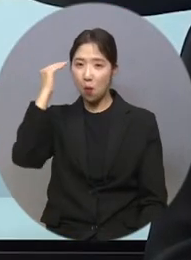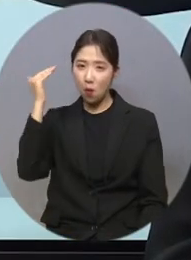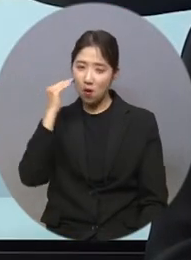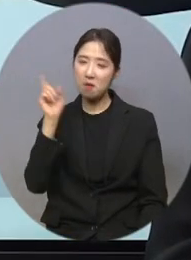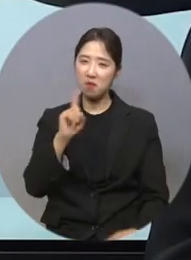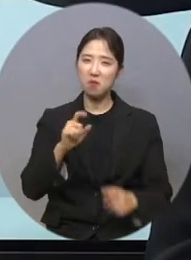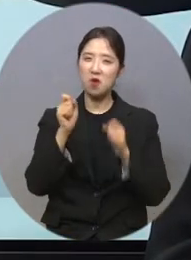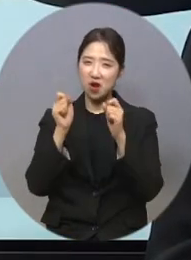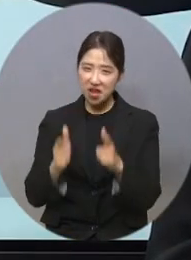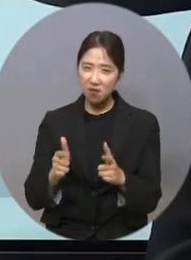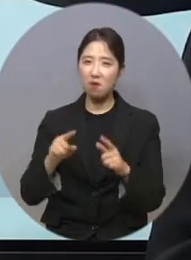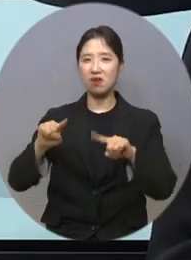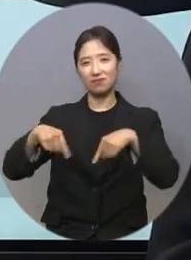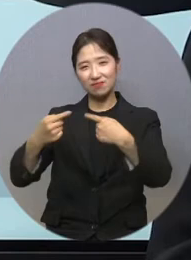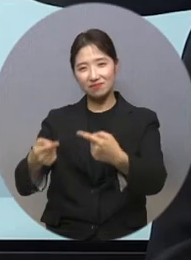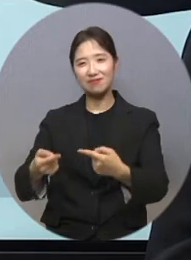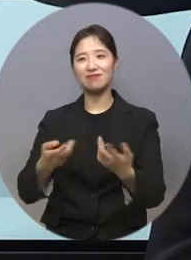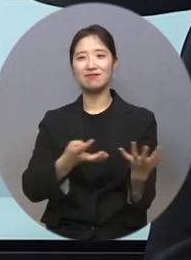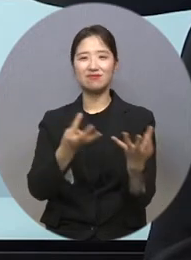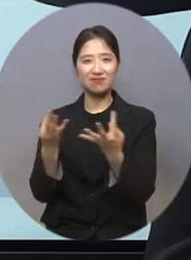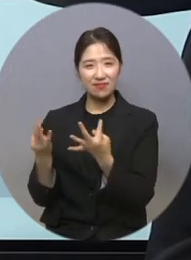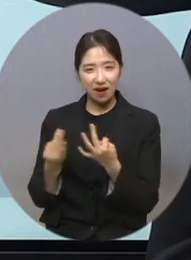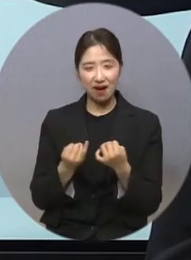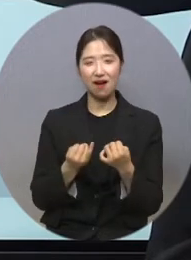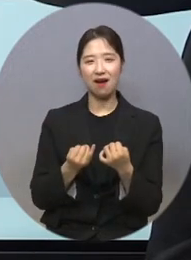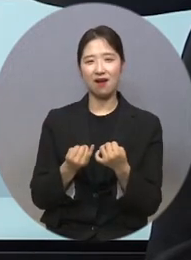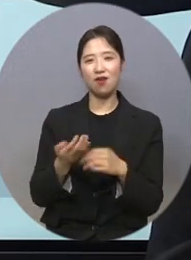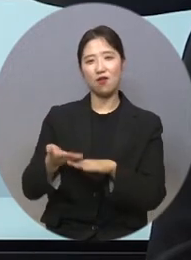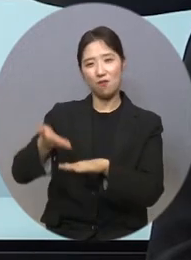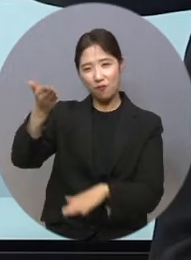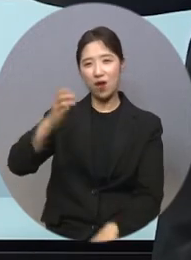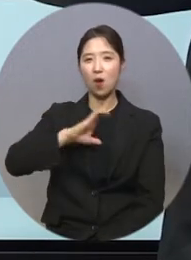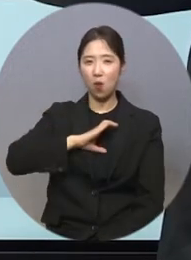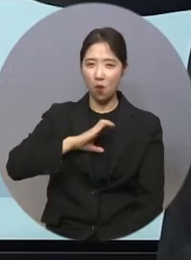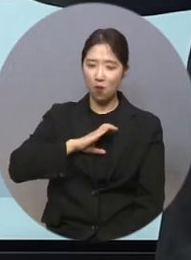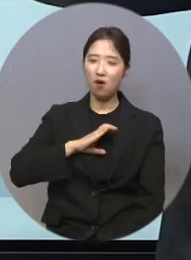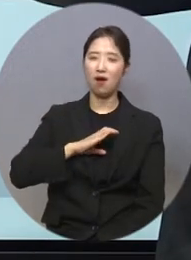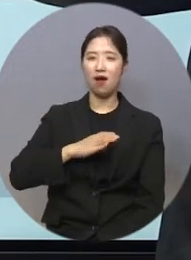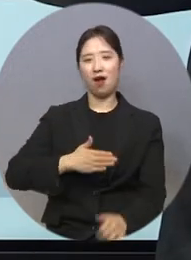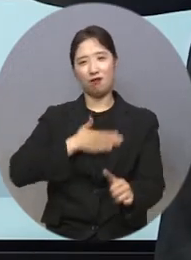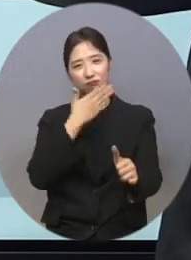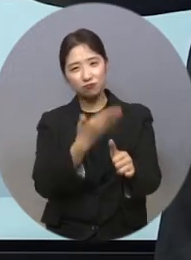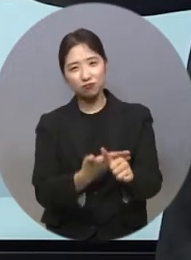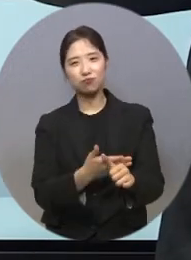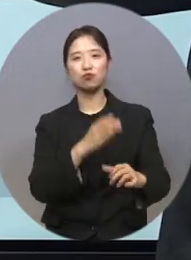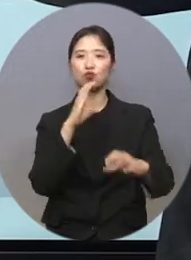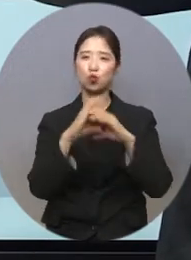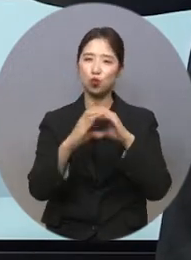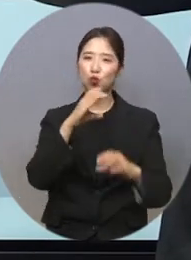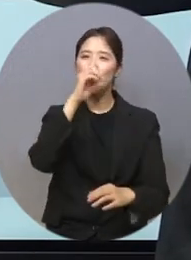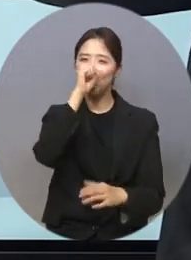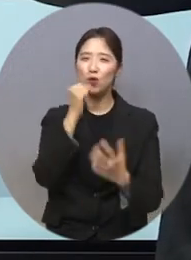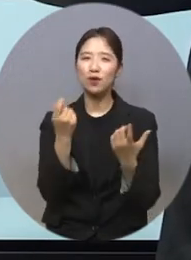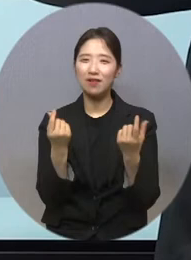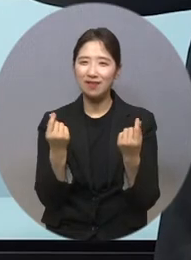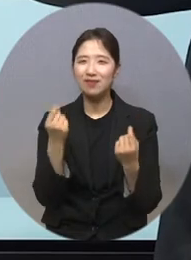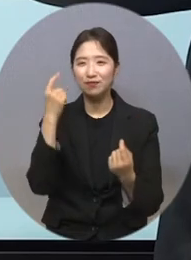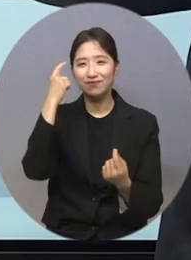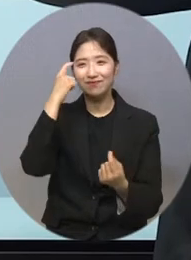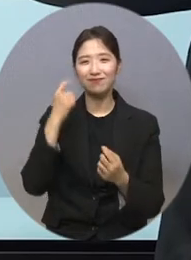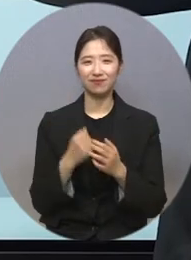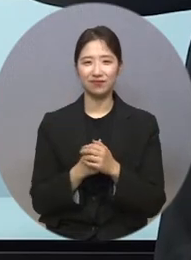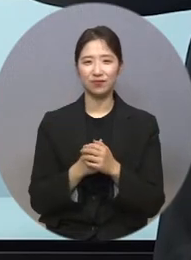기회로 좀 접할 기회가 많아지면 우리 선배 코다 분들이 많이 알려주고 소통하면 좋겠다 그런 생각이 또